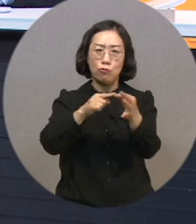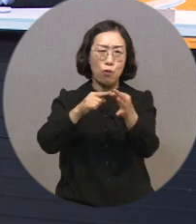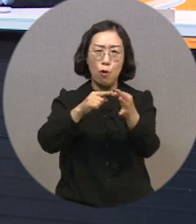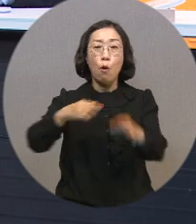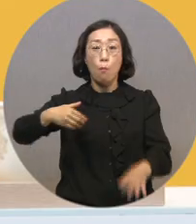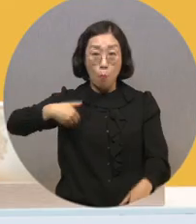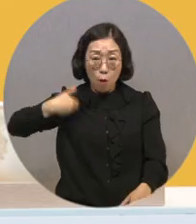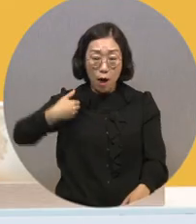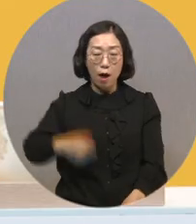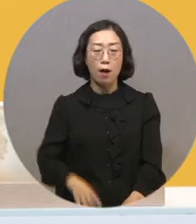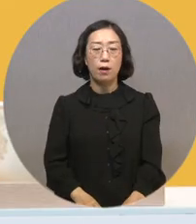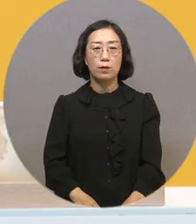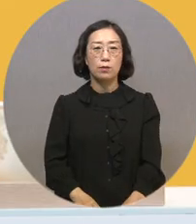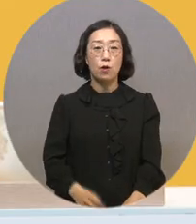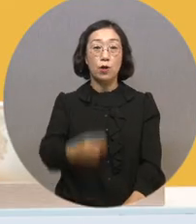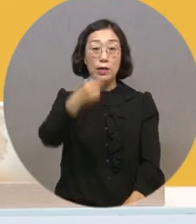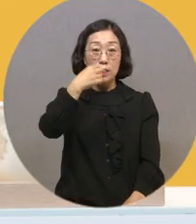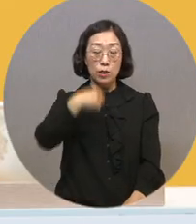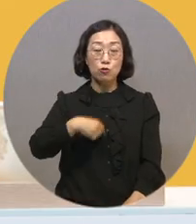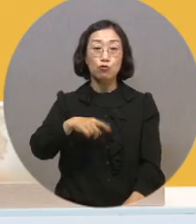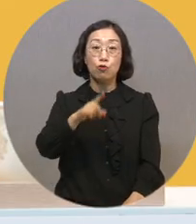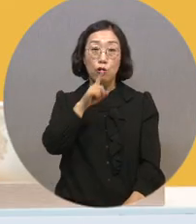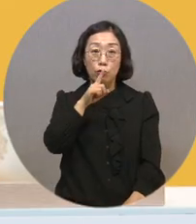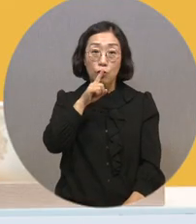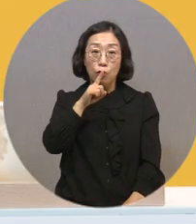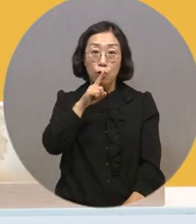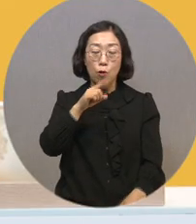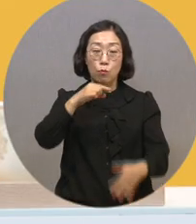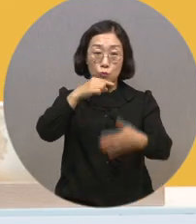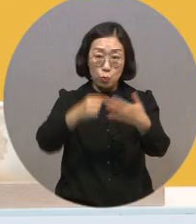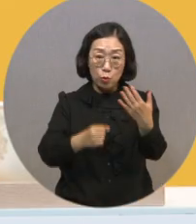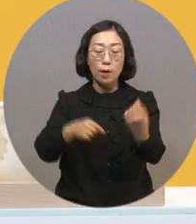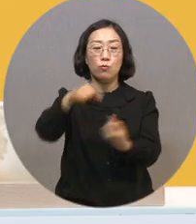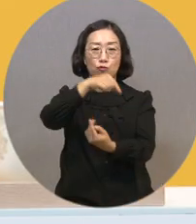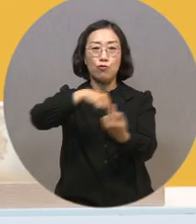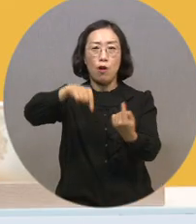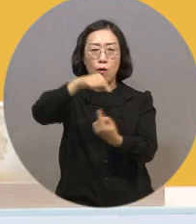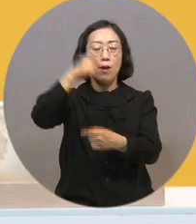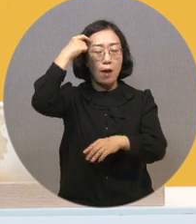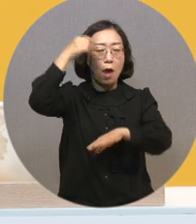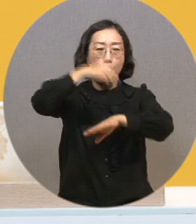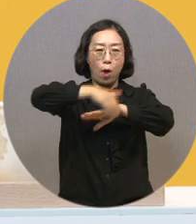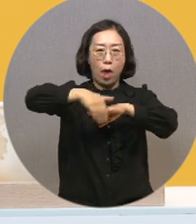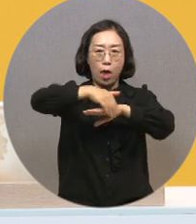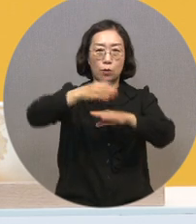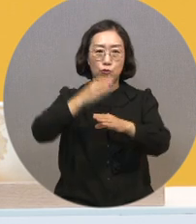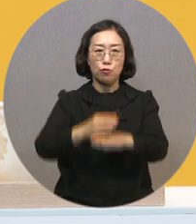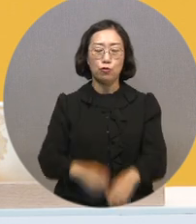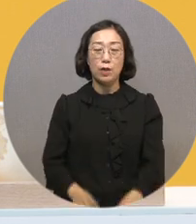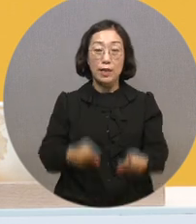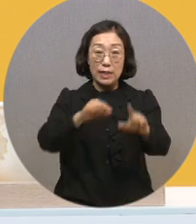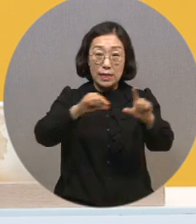그래서 우리 지금 이중 언어 프로그램을 지금 이제 저희들이 운영을 하려고 하고 있습니다. 네. 지금 일정